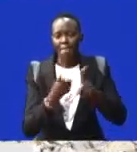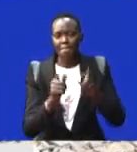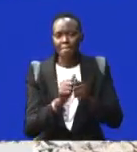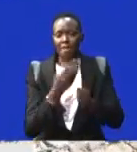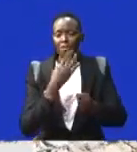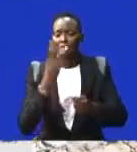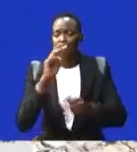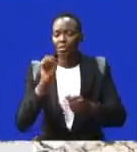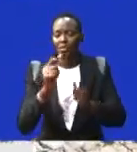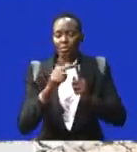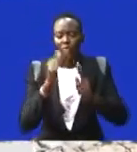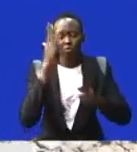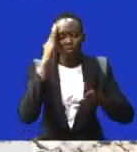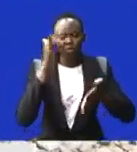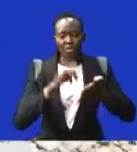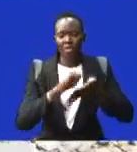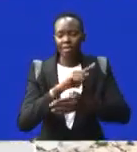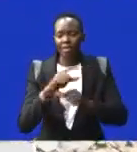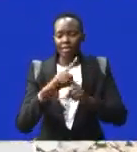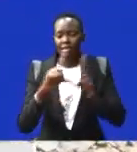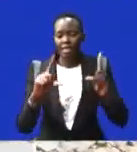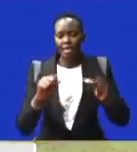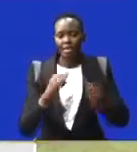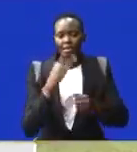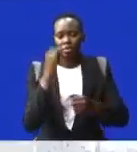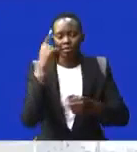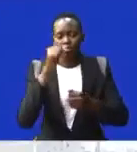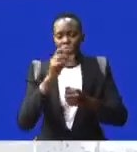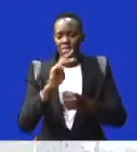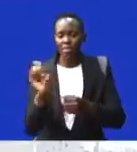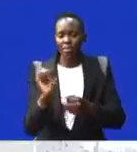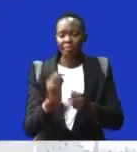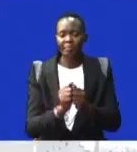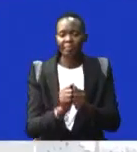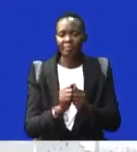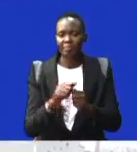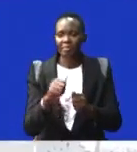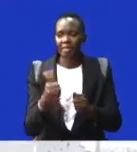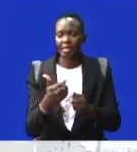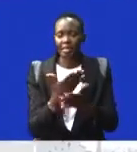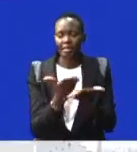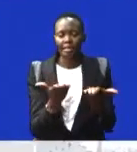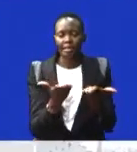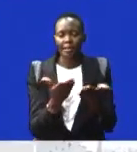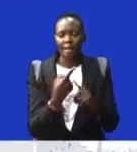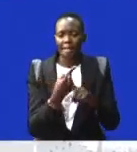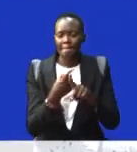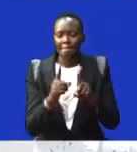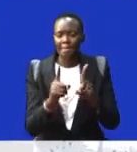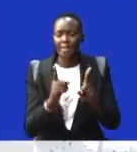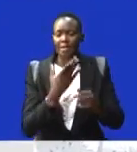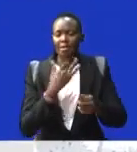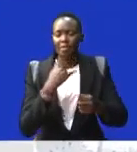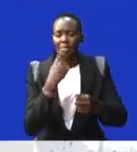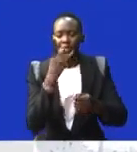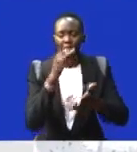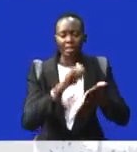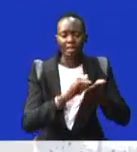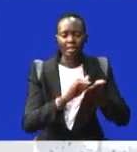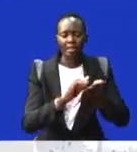mar Obunga ong'e ni lowo no en mar oganda Jo-Islam. Na mambo mengine, lakini tunataka tuhakikishie ya